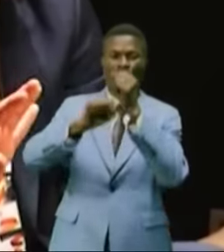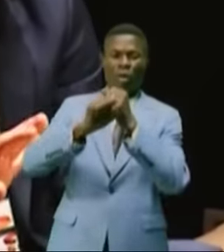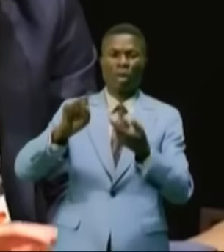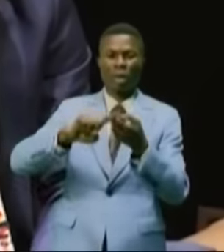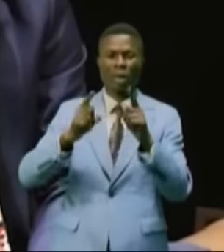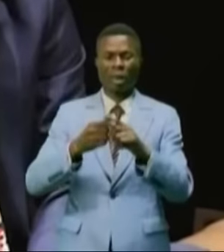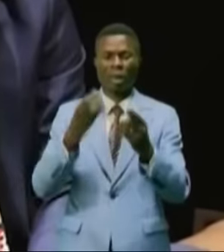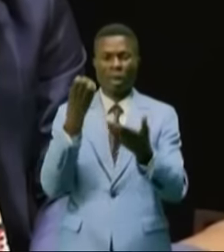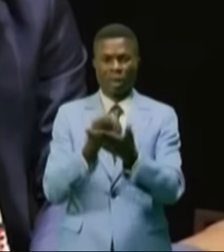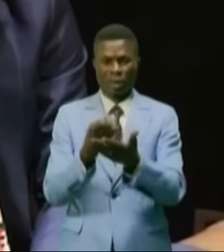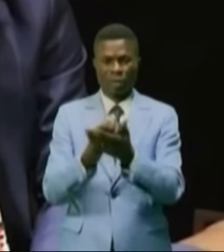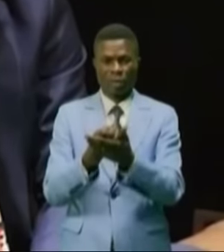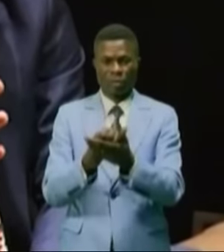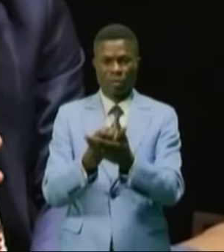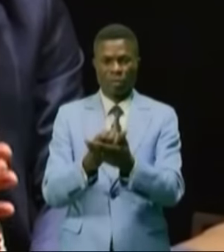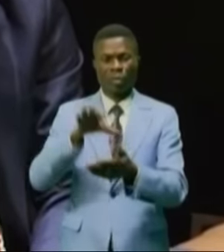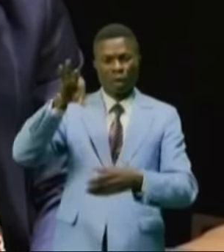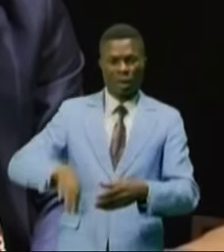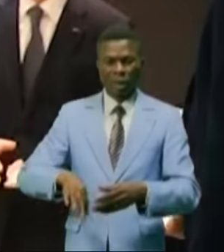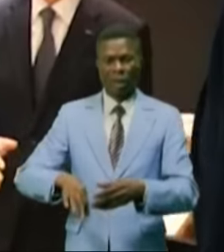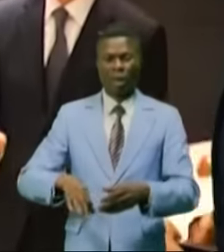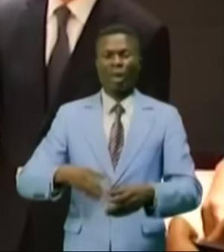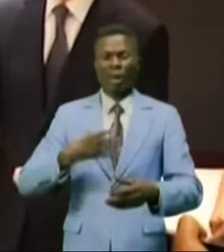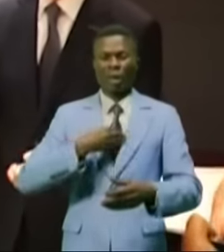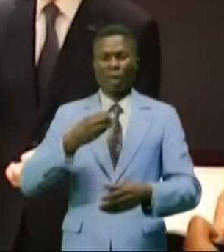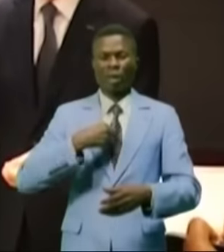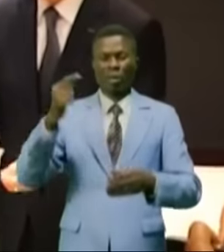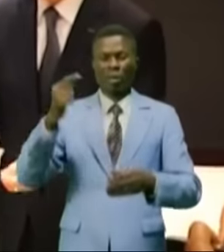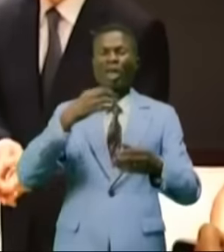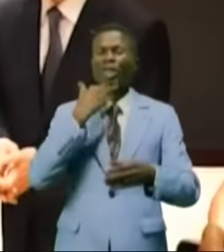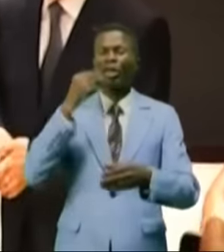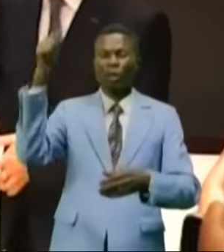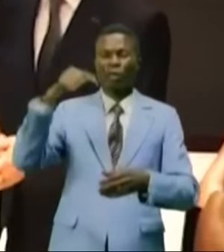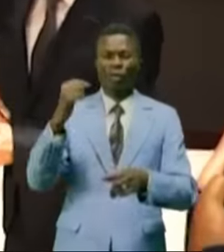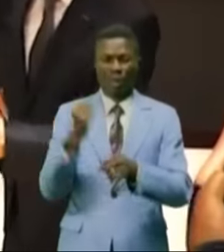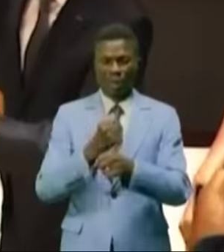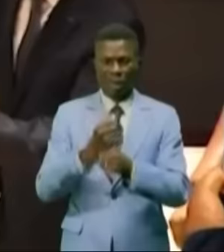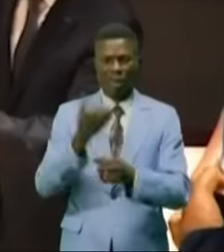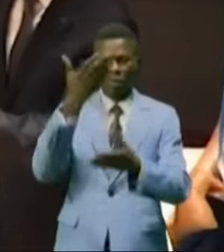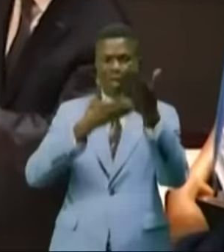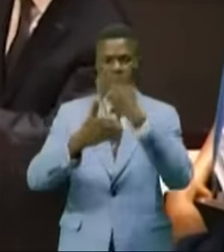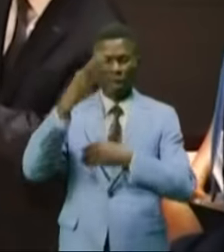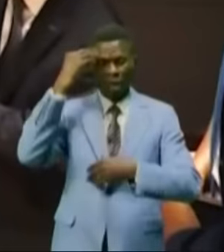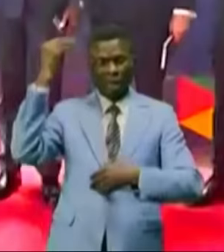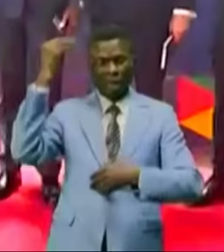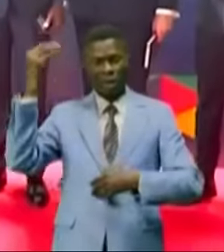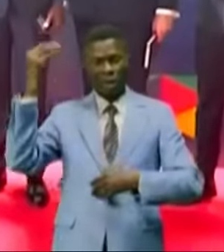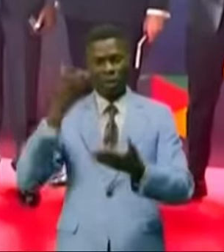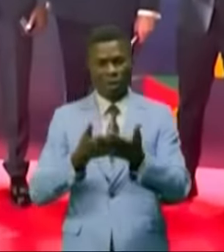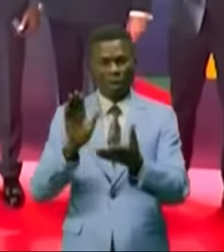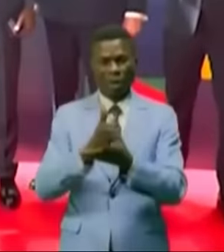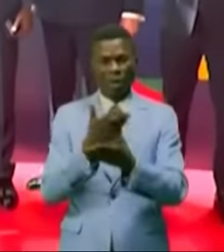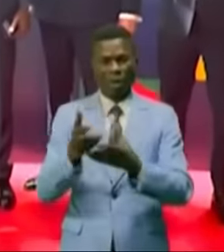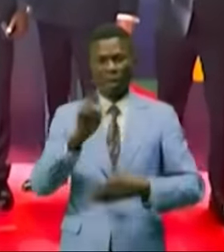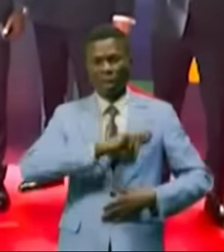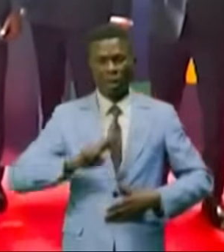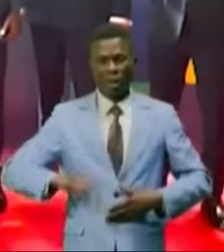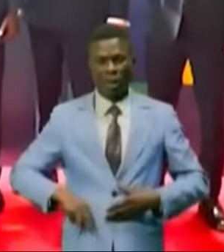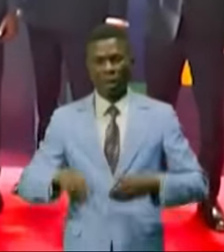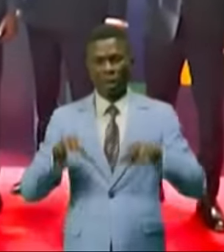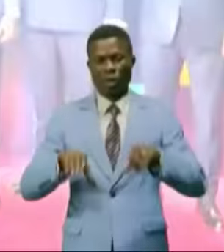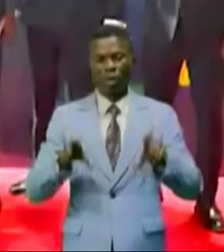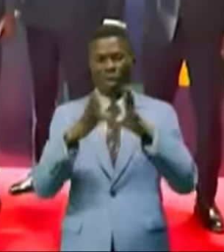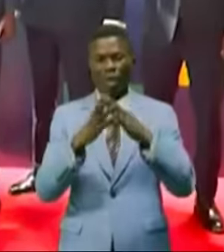relations économiques en favorisant les investissements, les échanges commerciaux et le transfert de savoir-faire entre la RDC et la Corée du